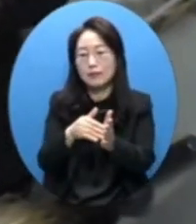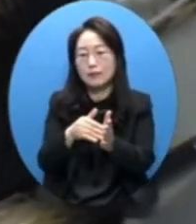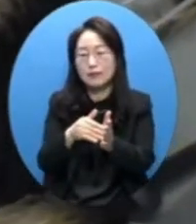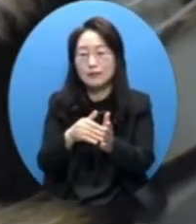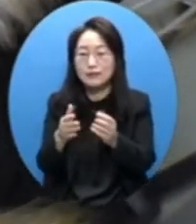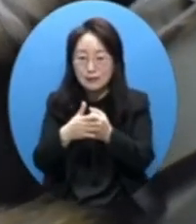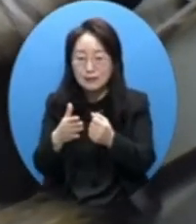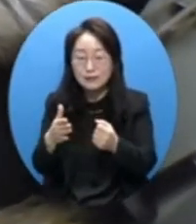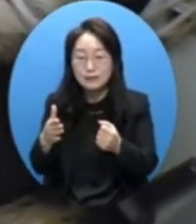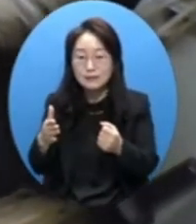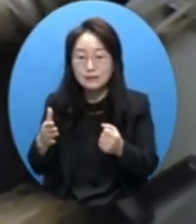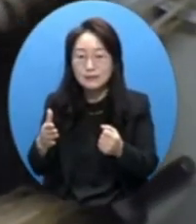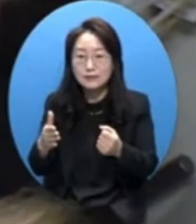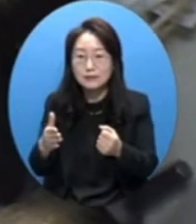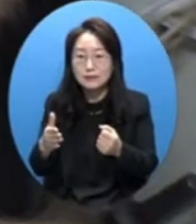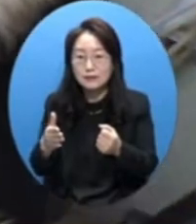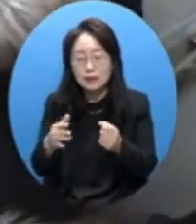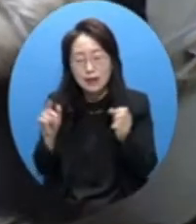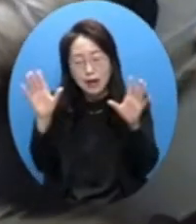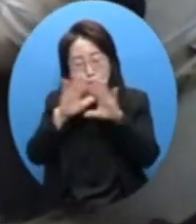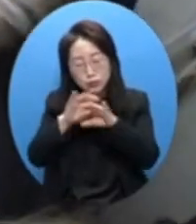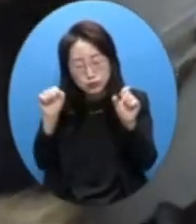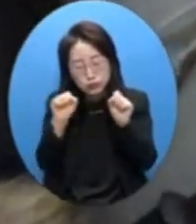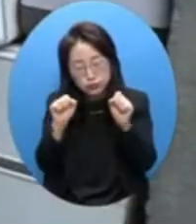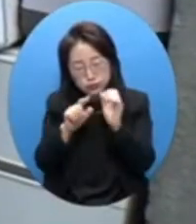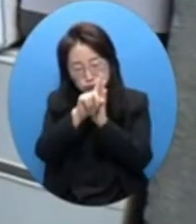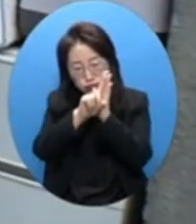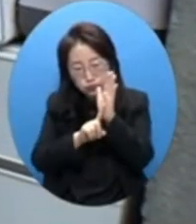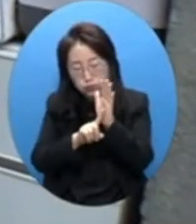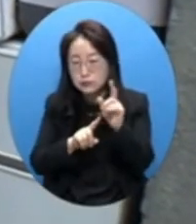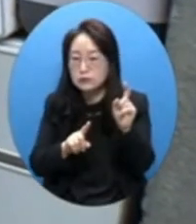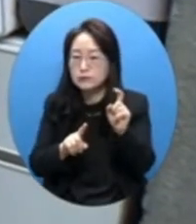이 날이 너무 춥고 영화가